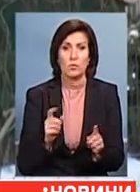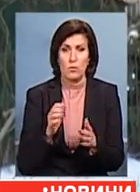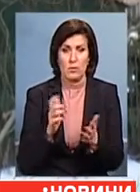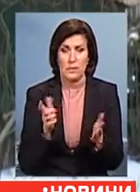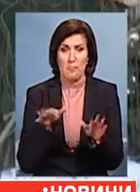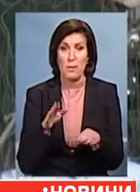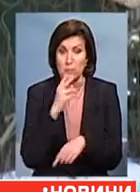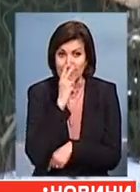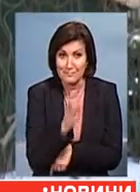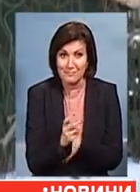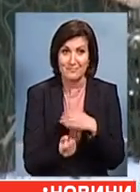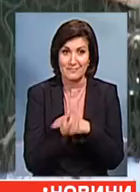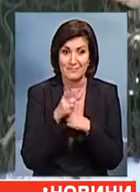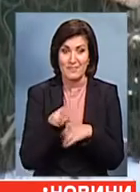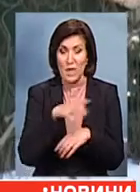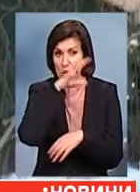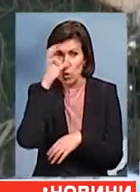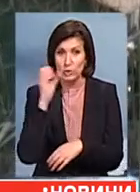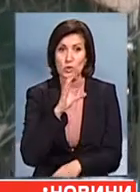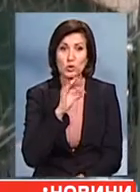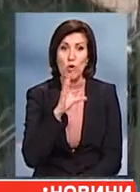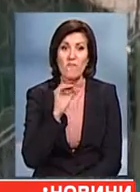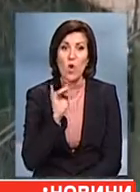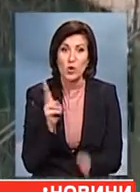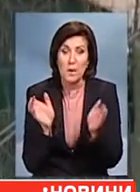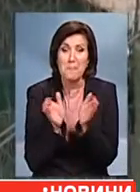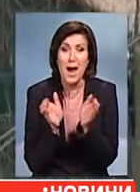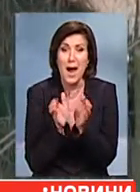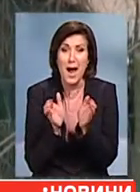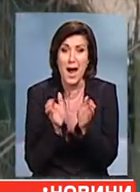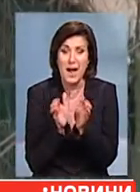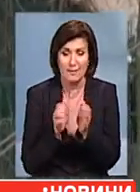А потім посмотрели, оказывается, к нам залетів ночью совенок. Маленький, з перебитим крилом.